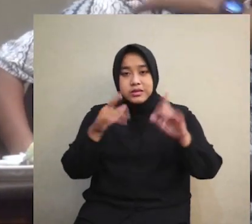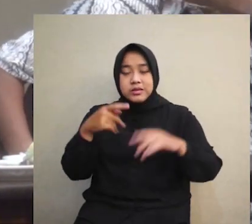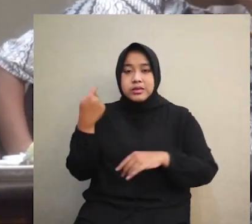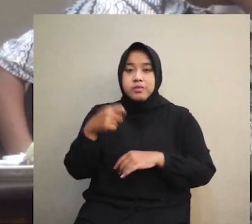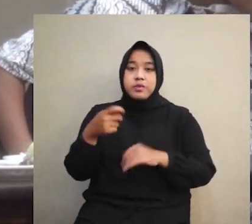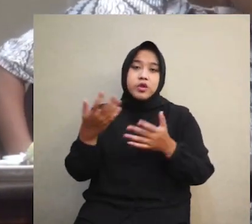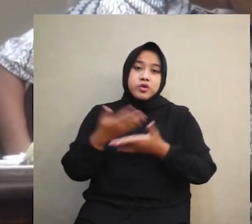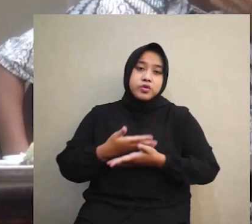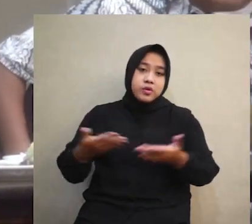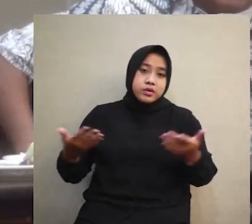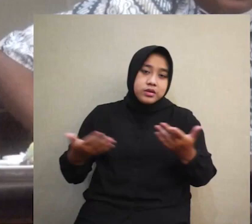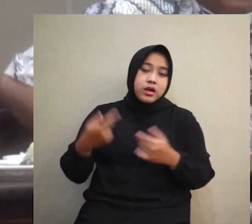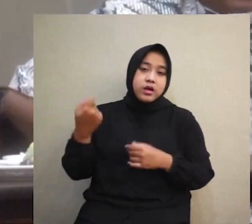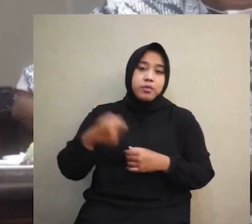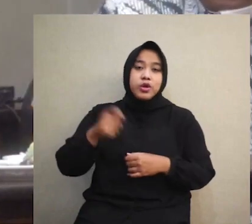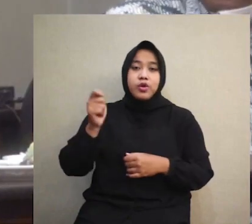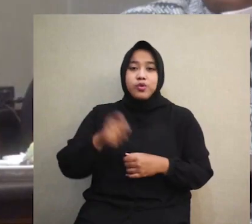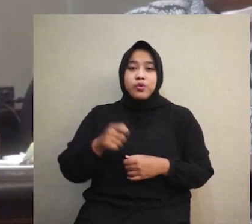Kemenkumham